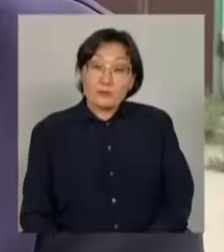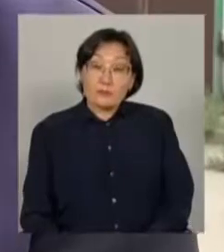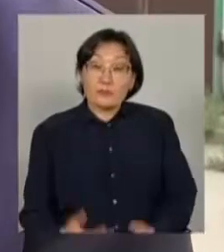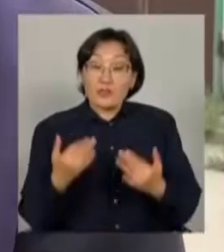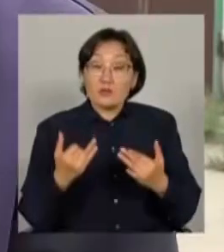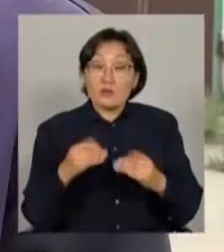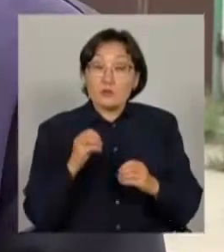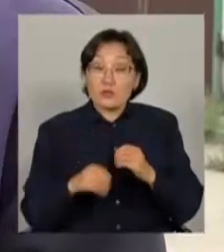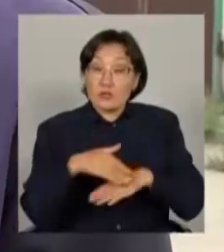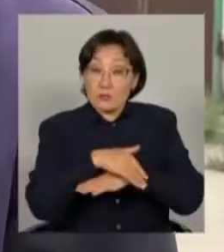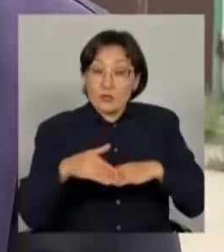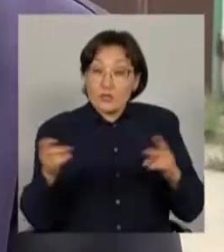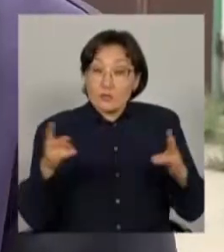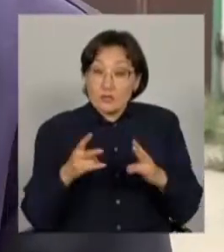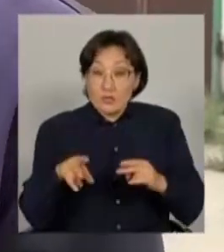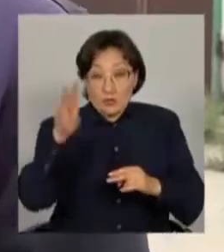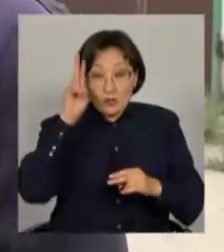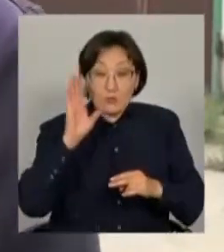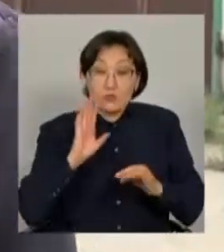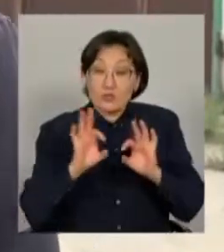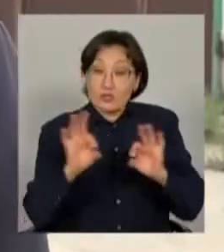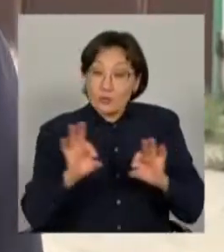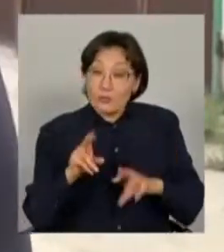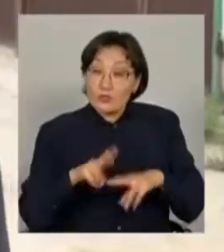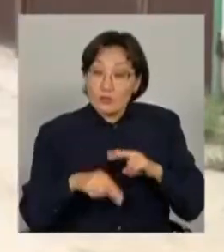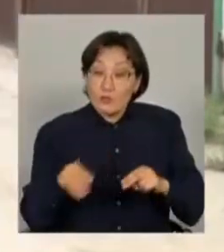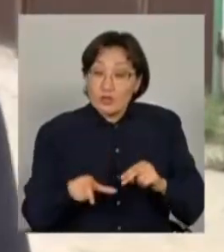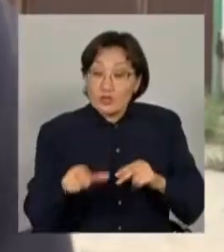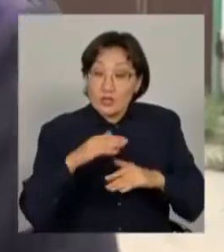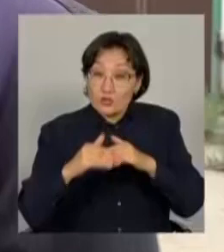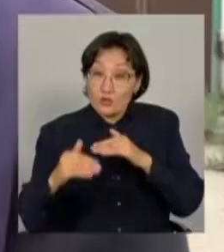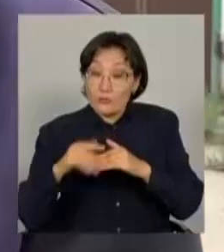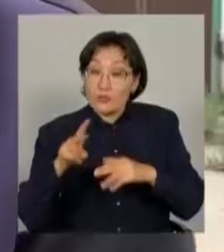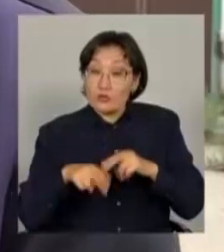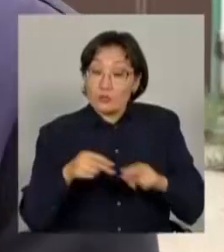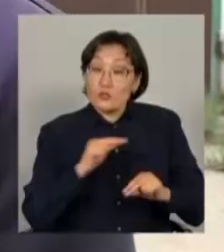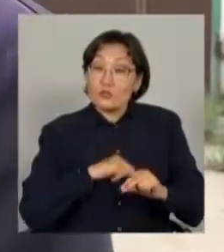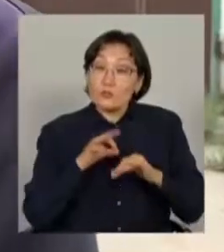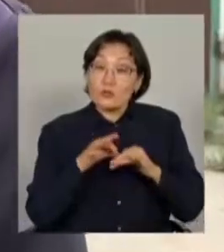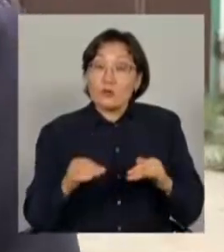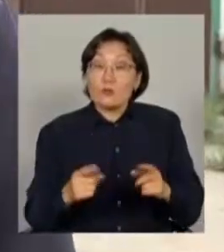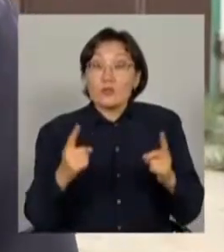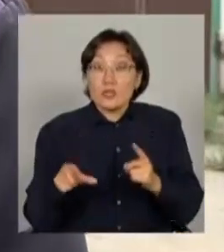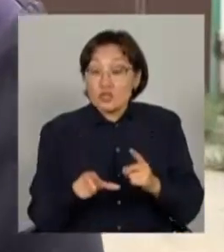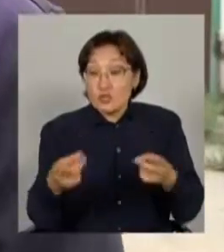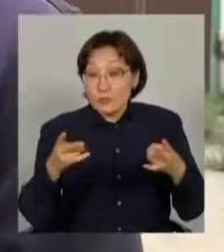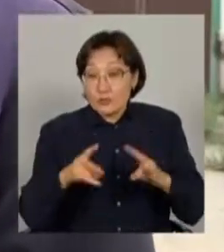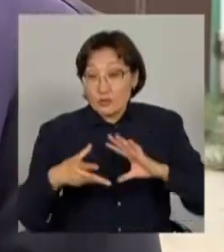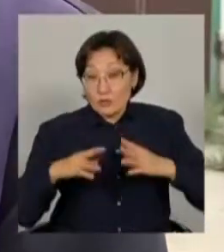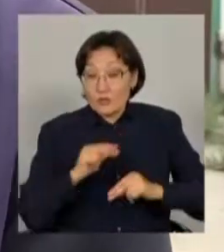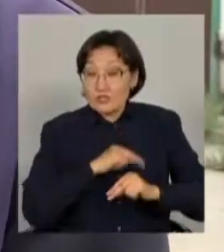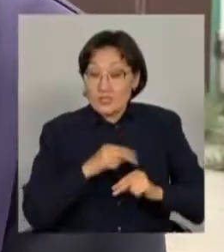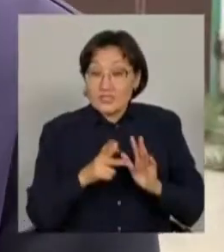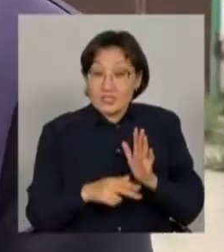улицах. Қазір 10 көшеде қажетті кәріз су желісін жүргізу, асфальт төсеу жұмыстары жүріп жатыр. Үлкен күре жолдар ғана қалды. Жалпы